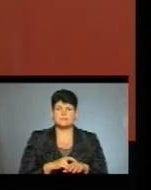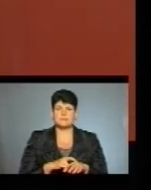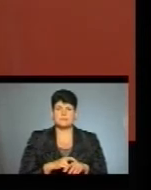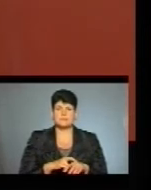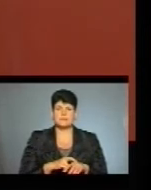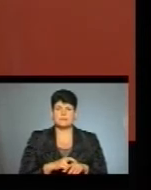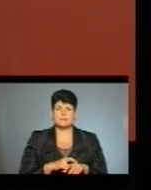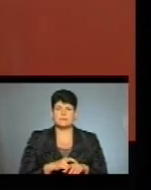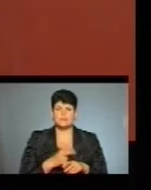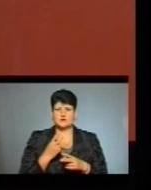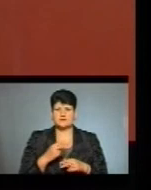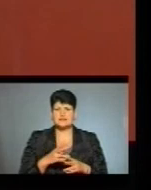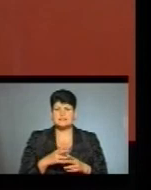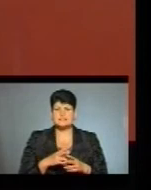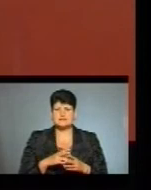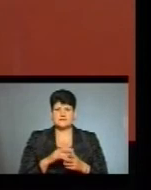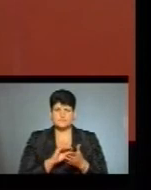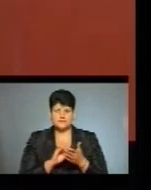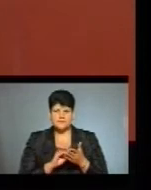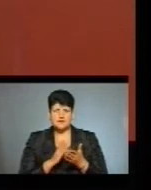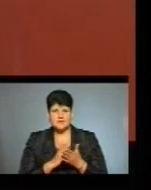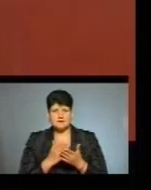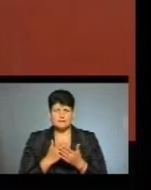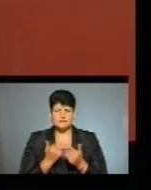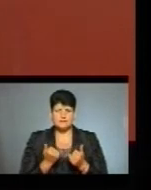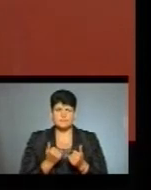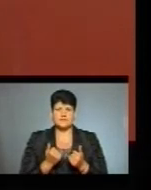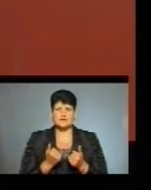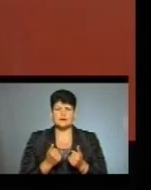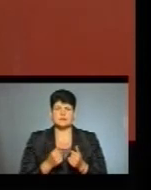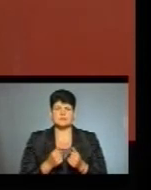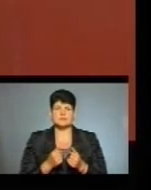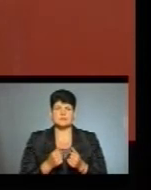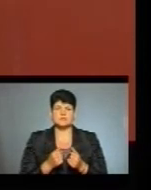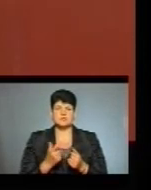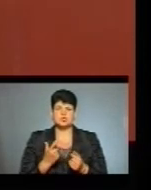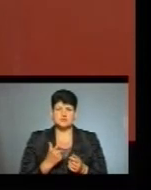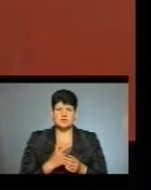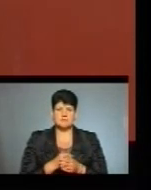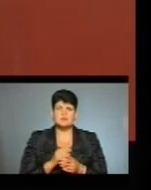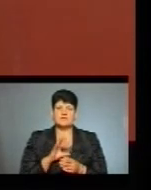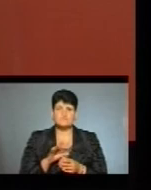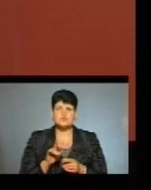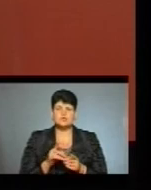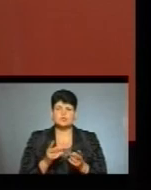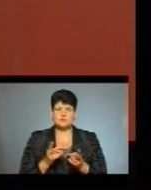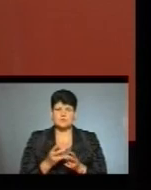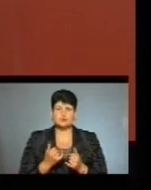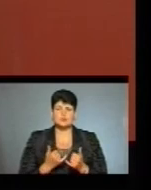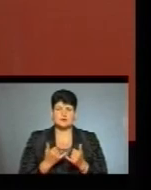передивилися свій імунний статус і доробили не тільки від дифтерії правцю щеплення, а все, що необхідне